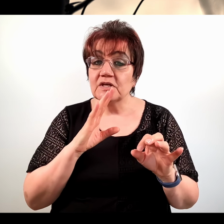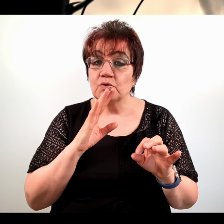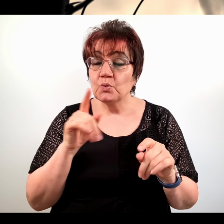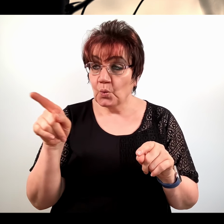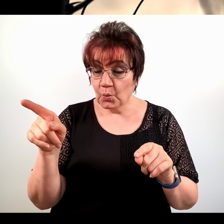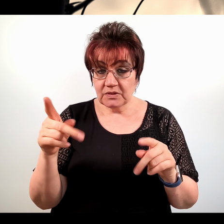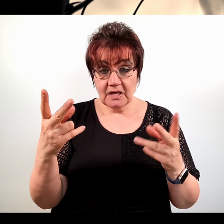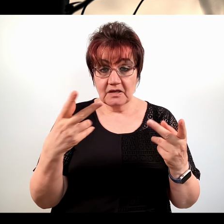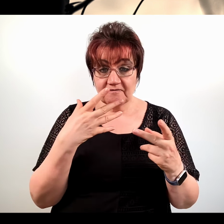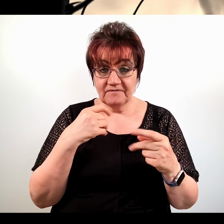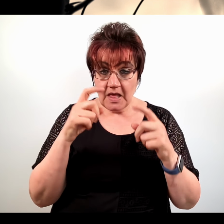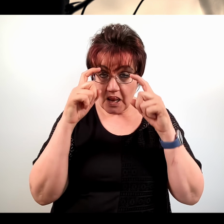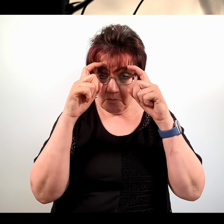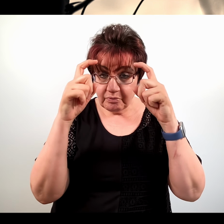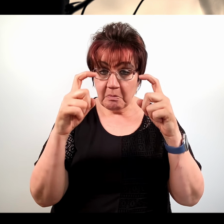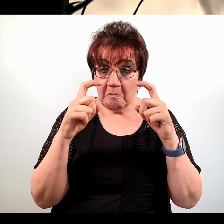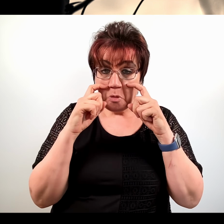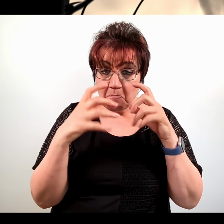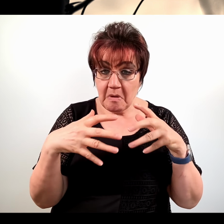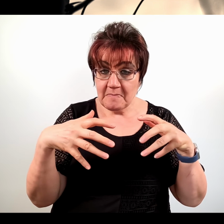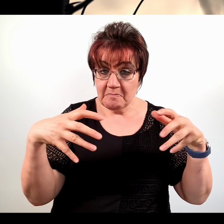wolltest du immer mehr davon haben?